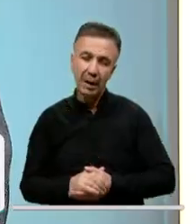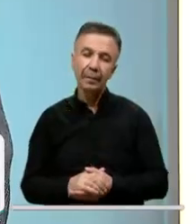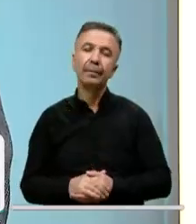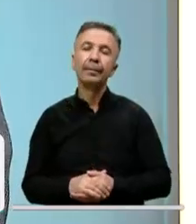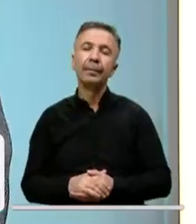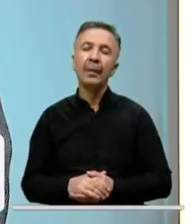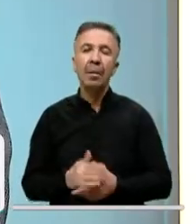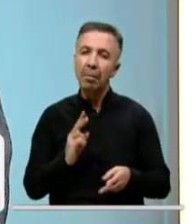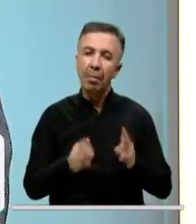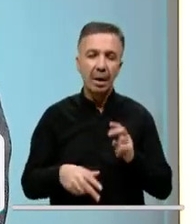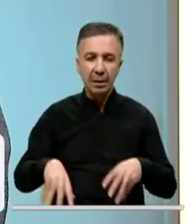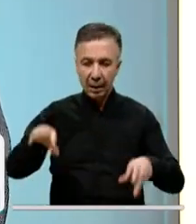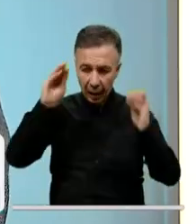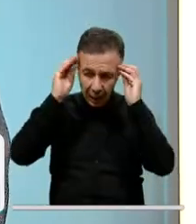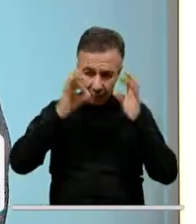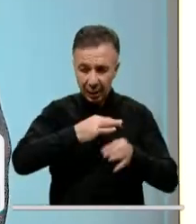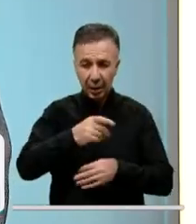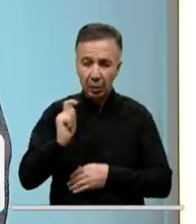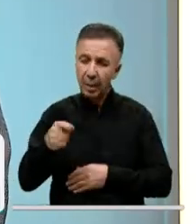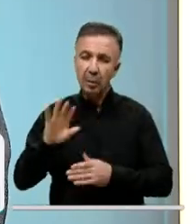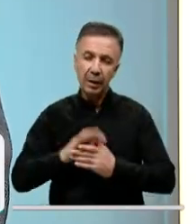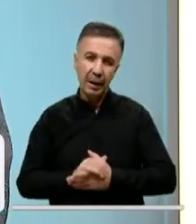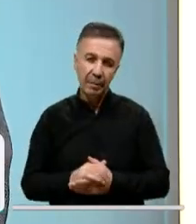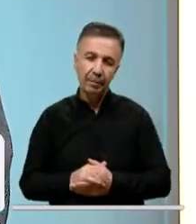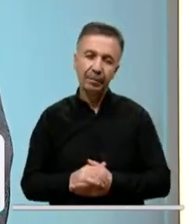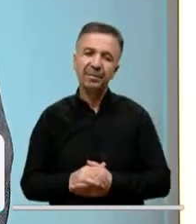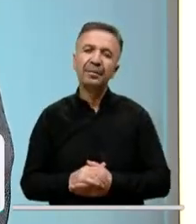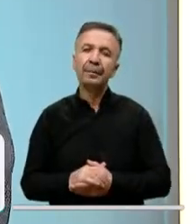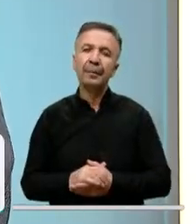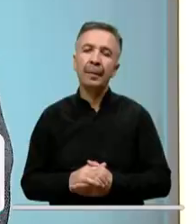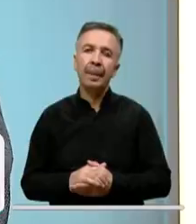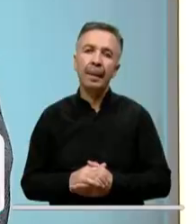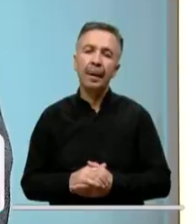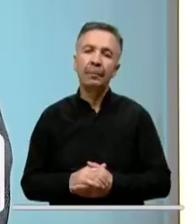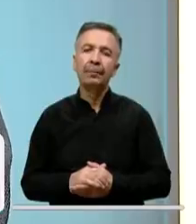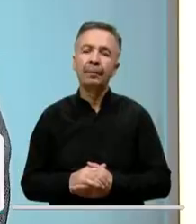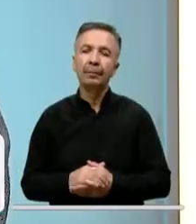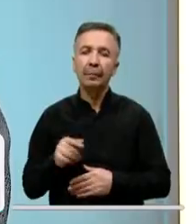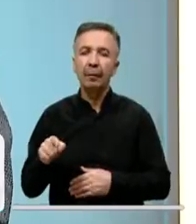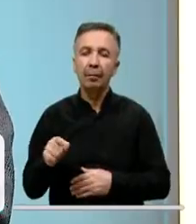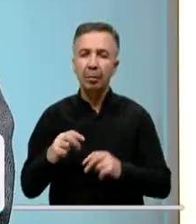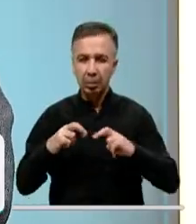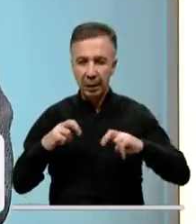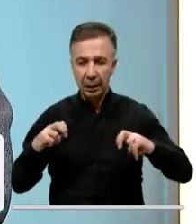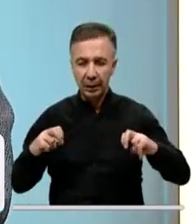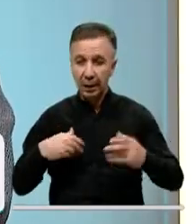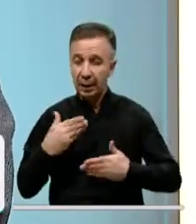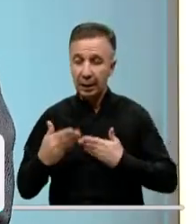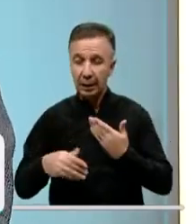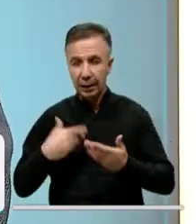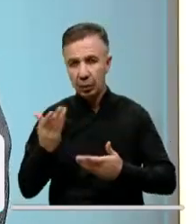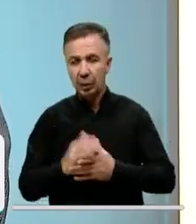gibi bazı alimler de bunu şart koşmazlar. Bu ayrıntıyı zikrettikten